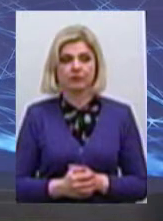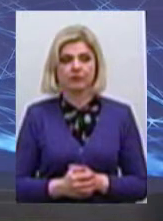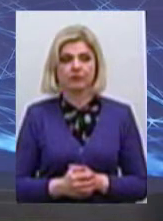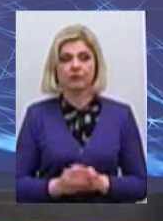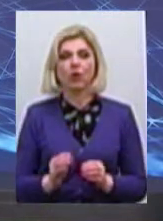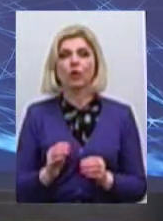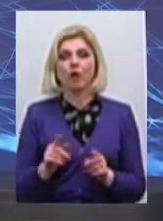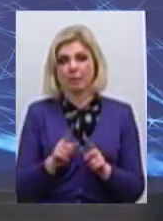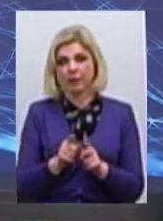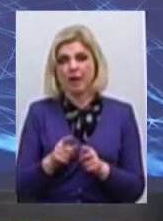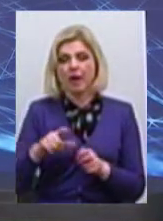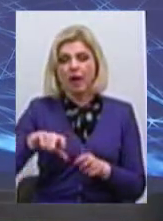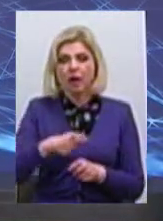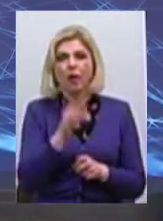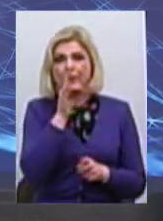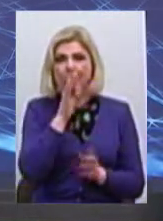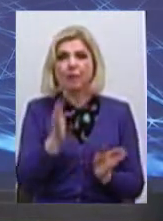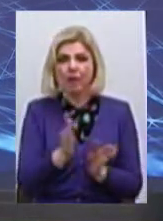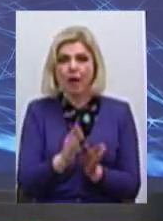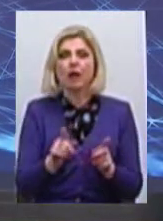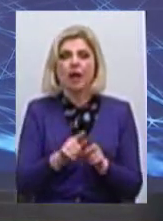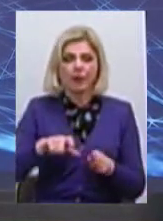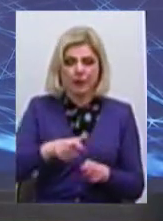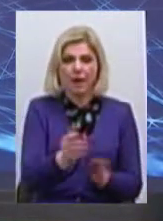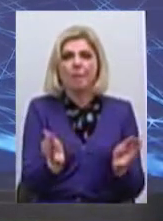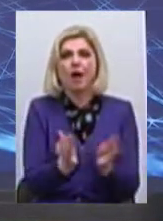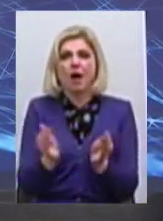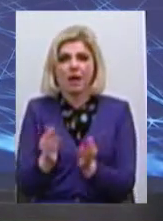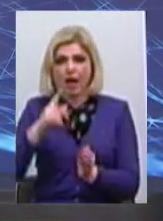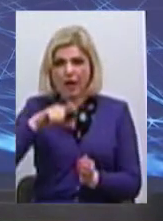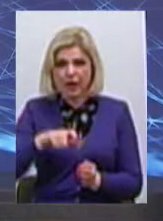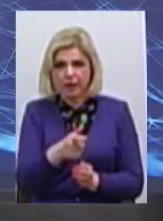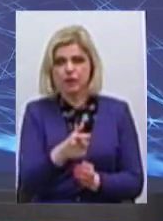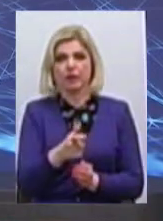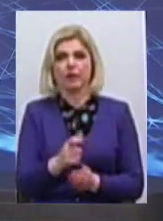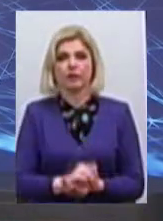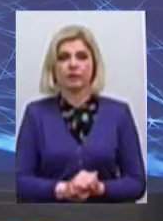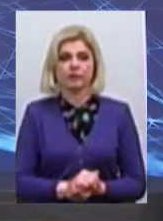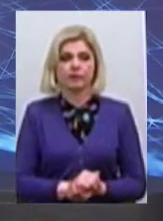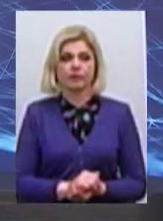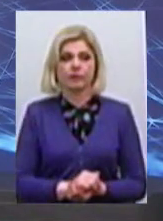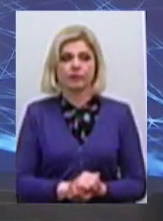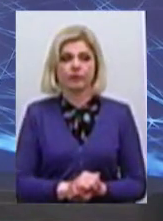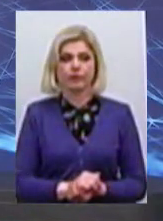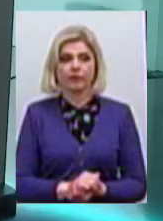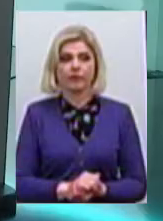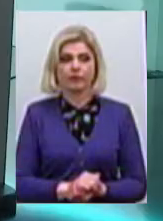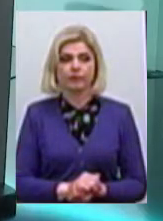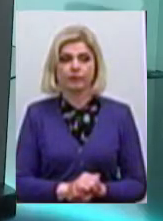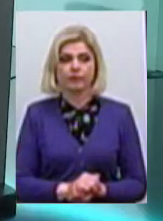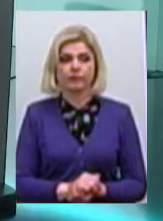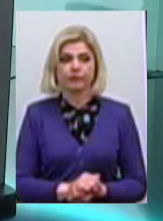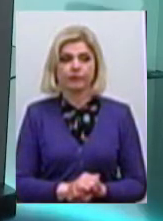придаткових систем. Ці всі невеличкі річки, джерела. Водні водойоми, так? Так,